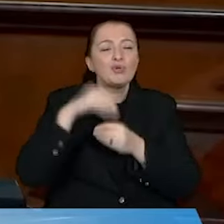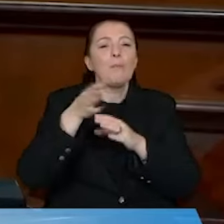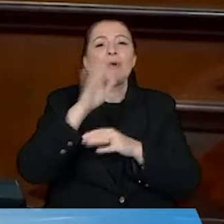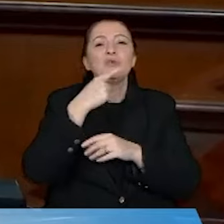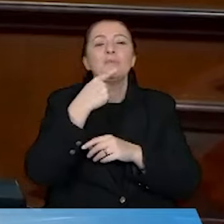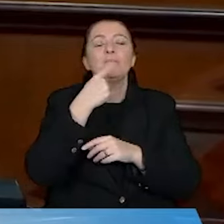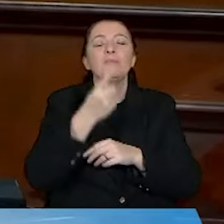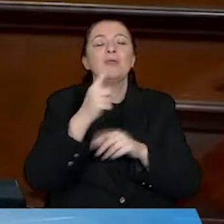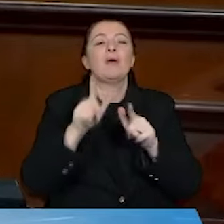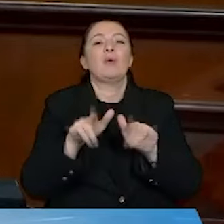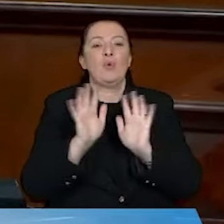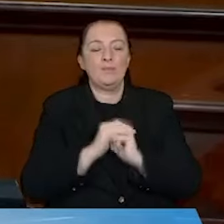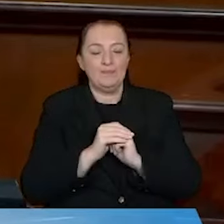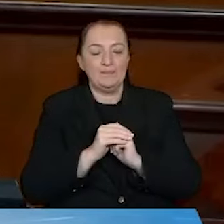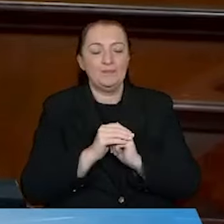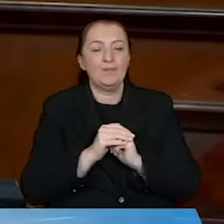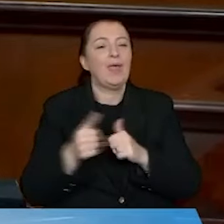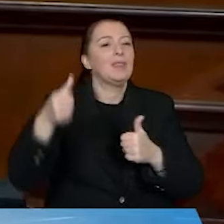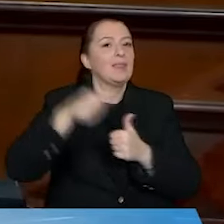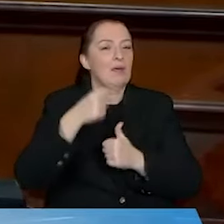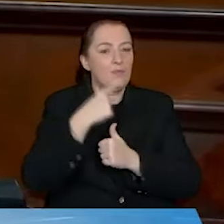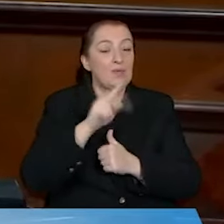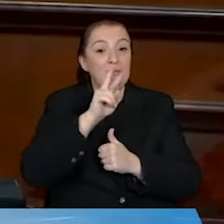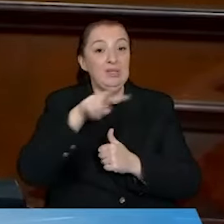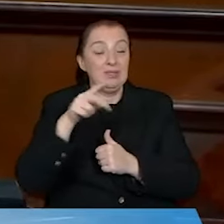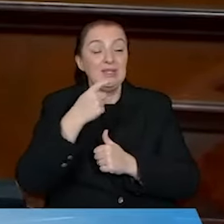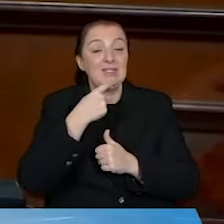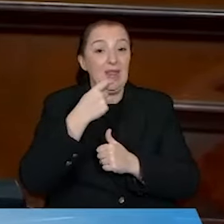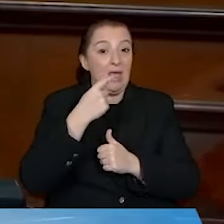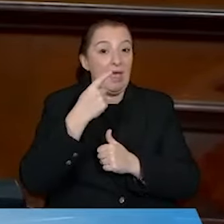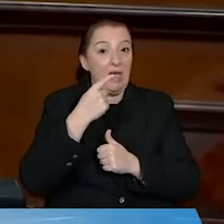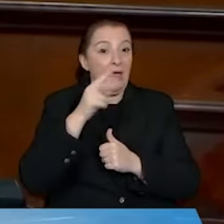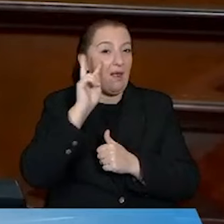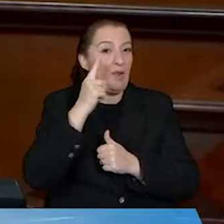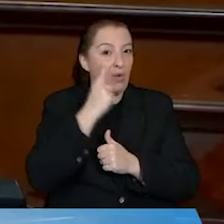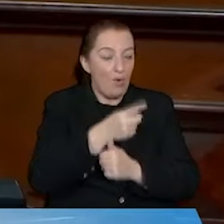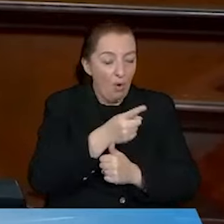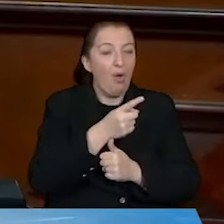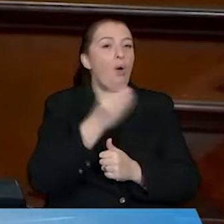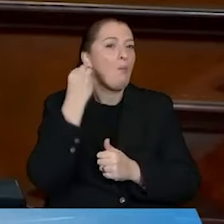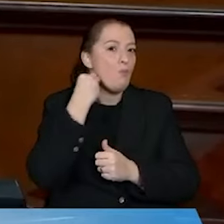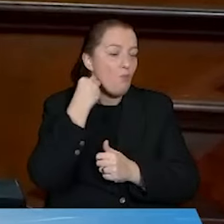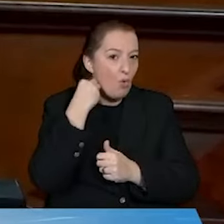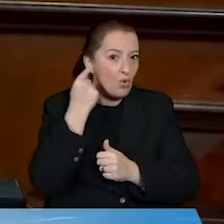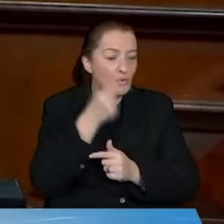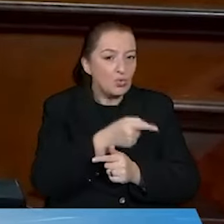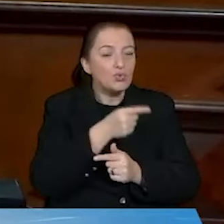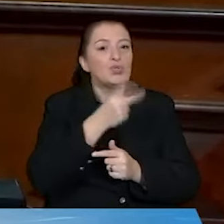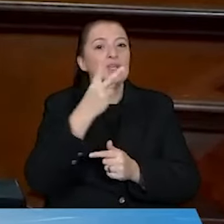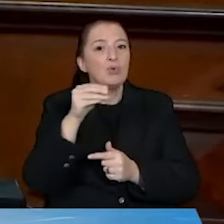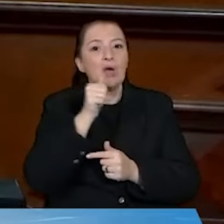Bakın tekrar ediyorum. 2022 yıl sonu itibariyle vadesi geçmiş 4.571.000 lira sosyal güvenlik borcu,